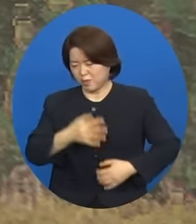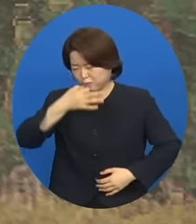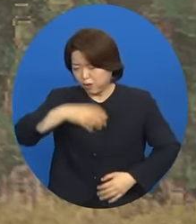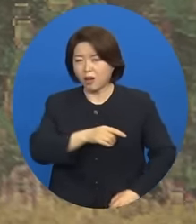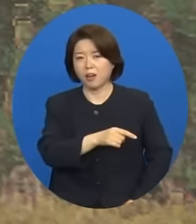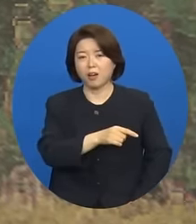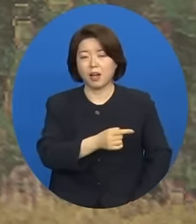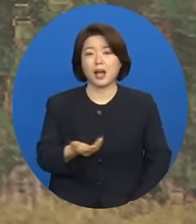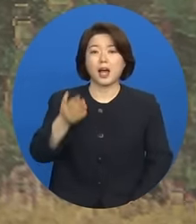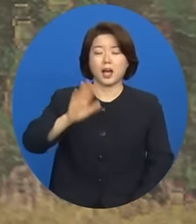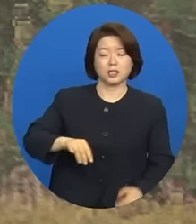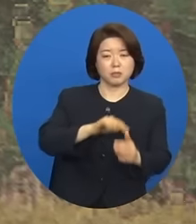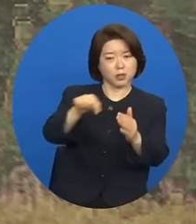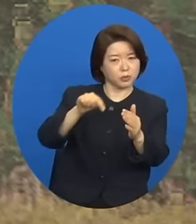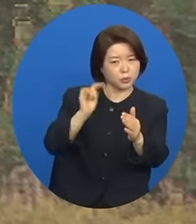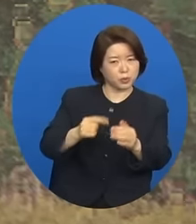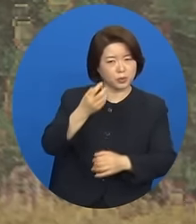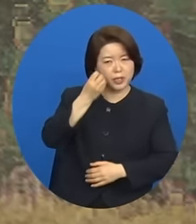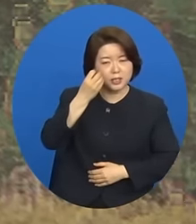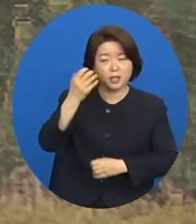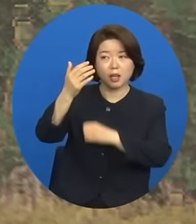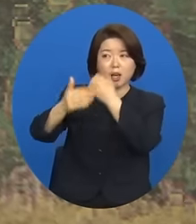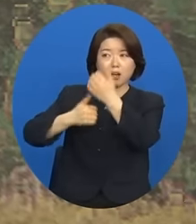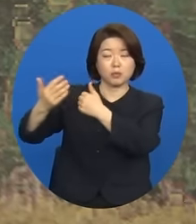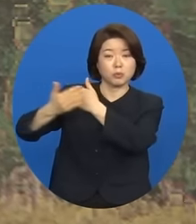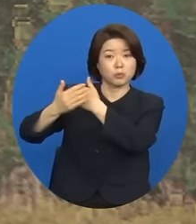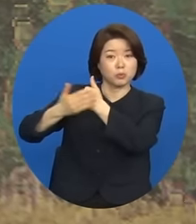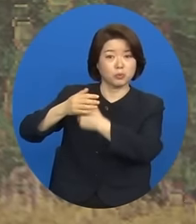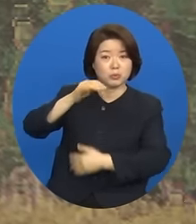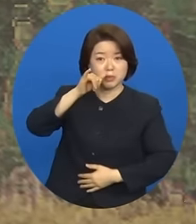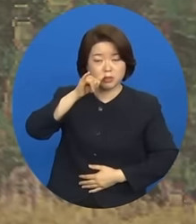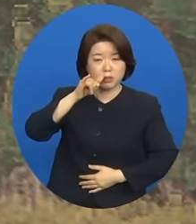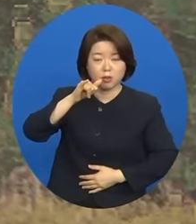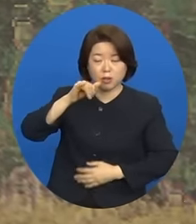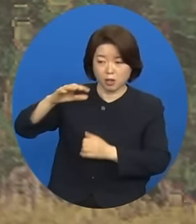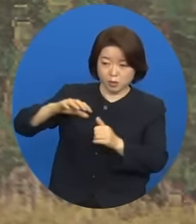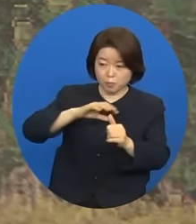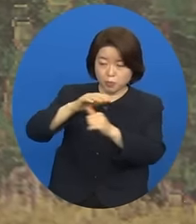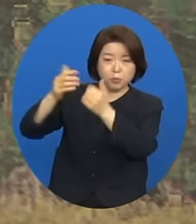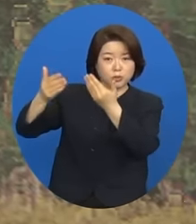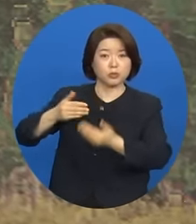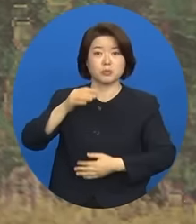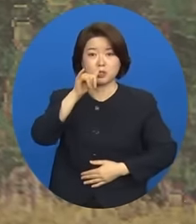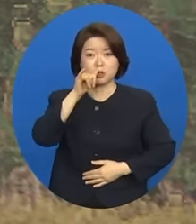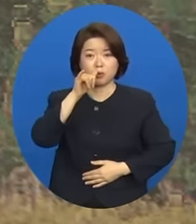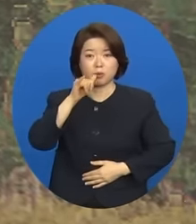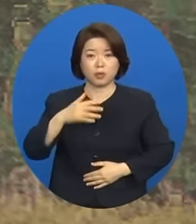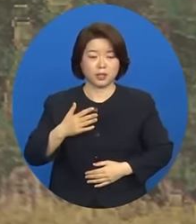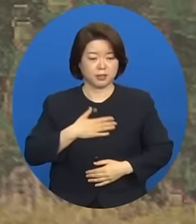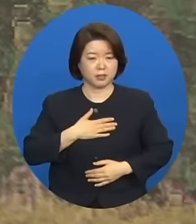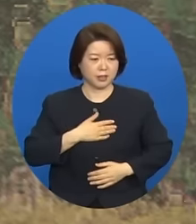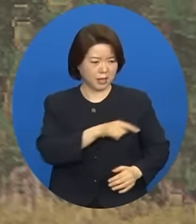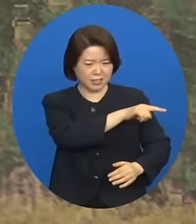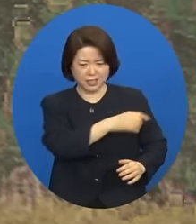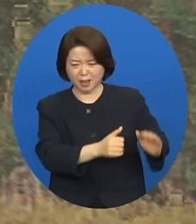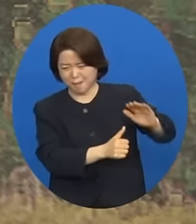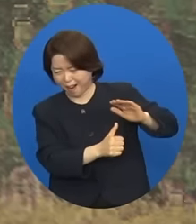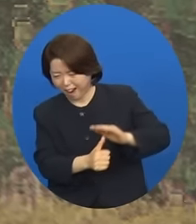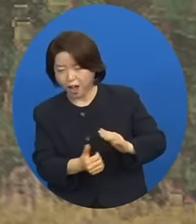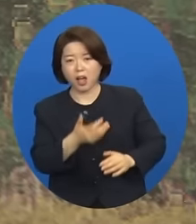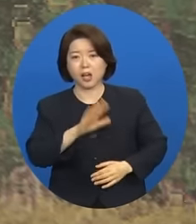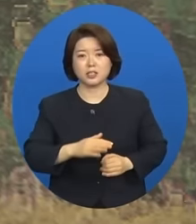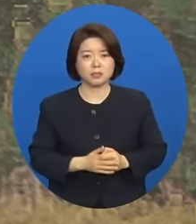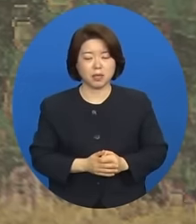그 가운데 이상하게 하나님의 도우심이 있는 거예요. 보호하심이 있어요. 나를 완전히 억누르지만